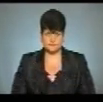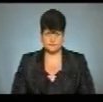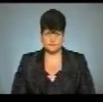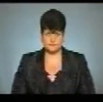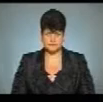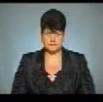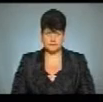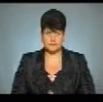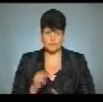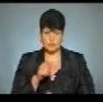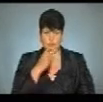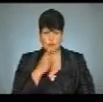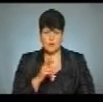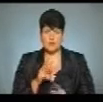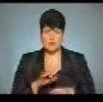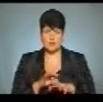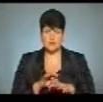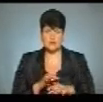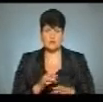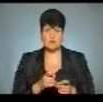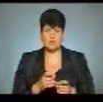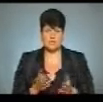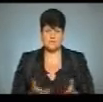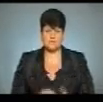Вони показують, як поводитися зі зброєю.